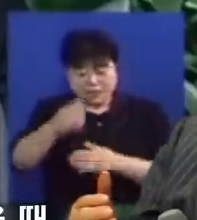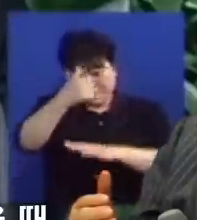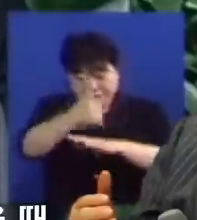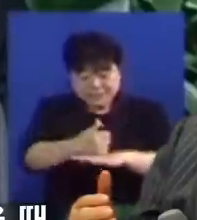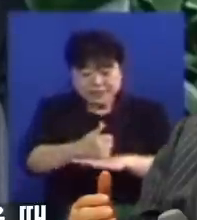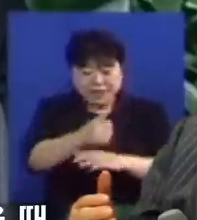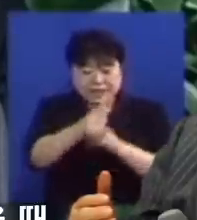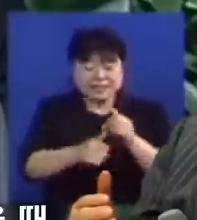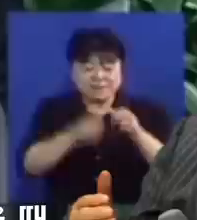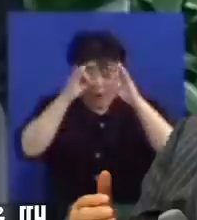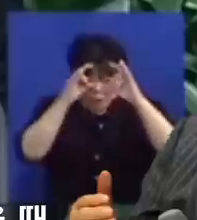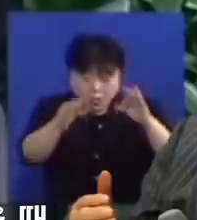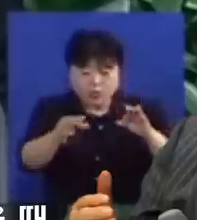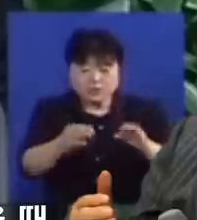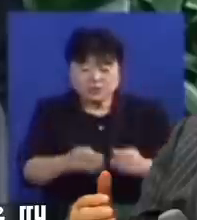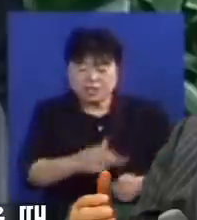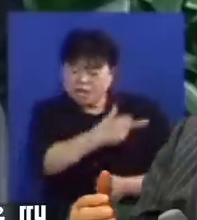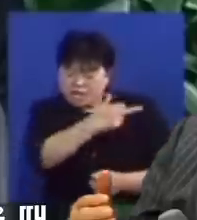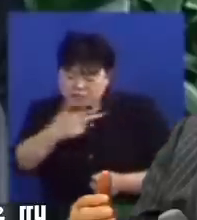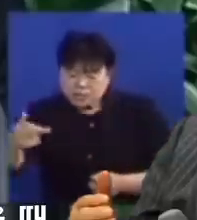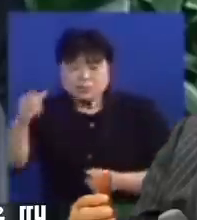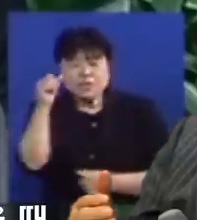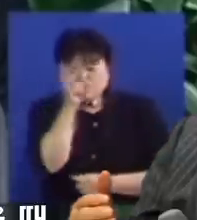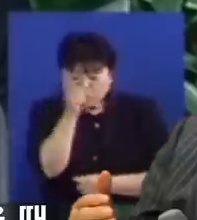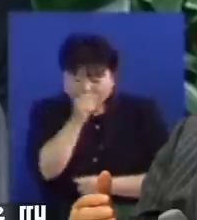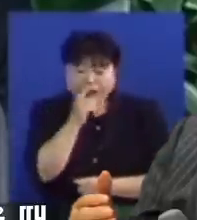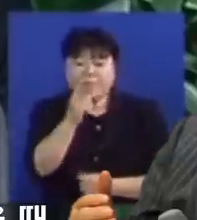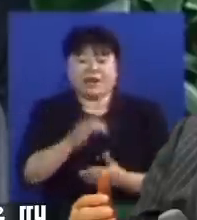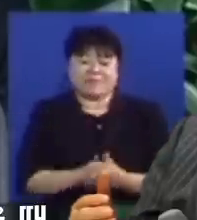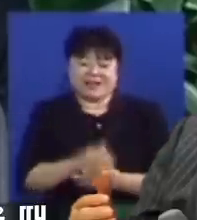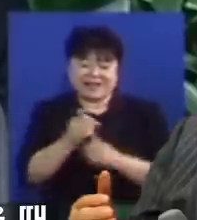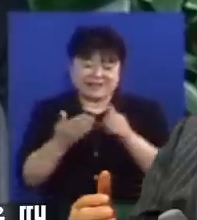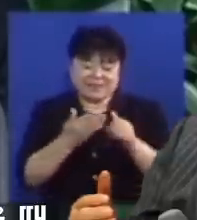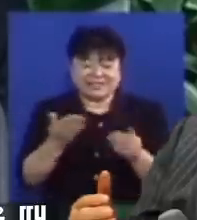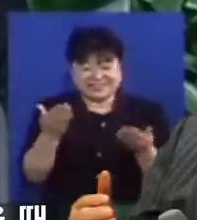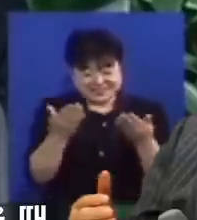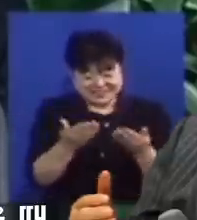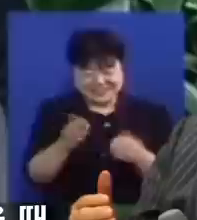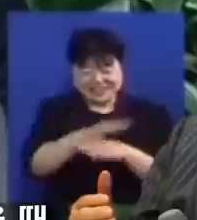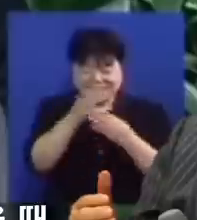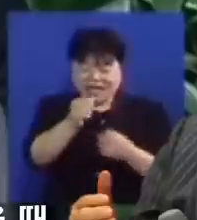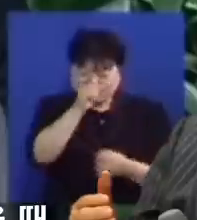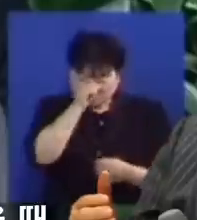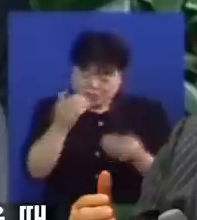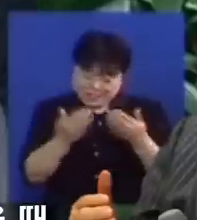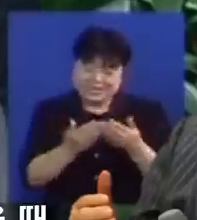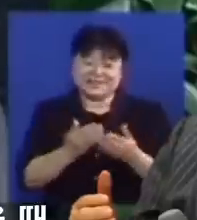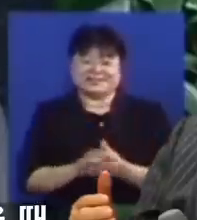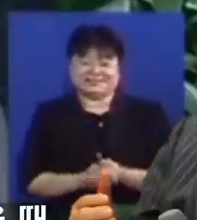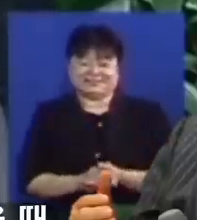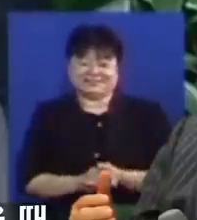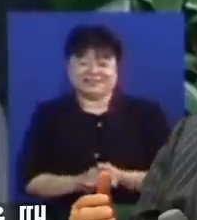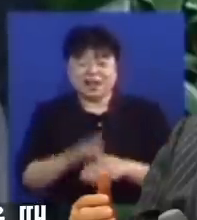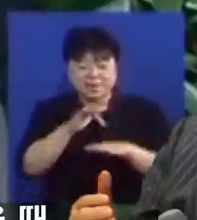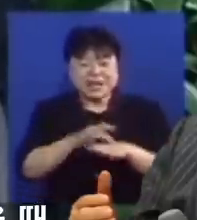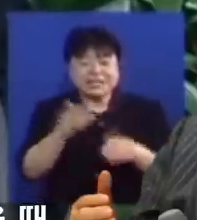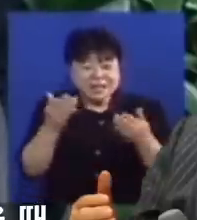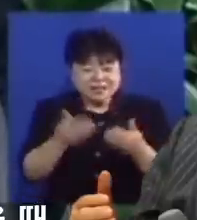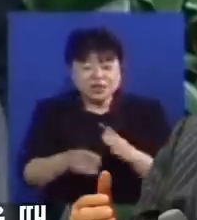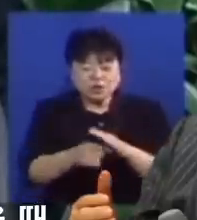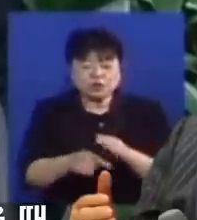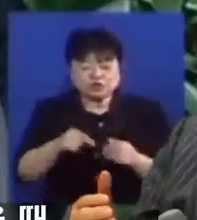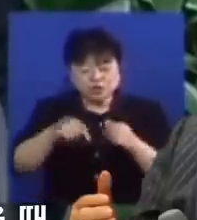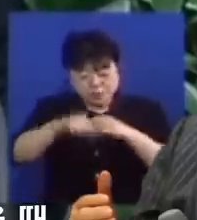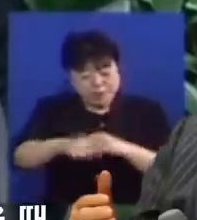마지막에는 하나님 보시기에 심히 좋았더라 했습니다. 하나님이 하시는 일은 다 좋은 일입니다. 마귀가 하는 것은